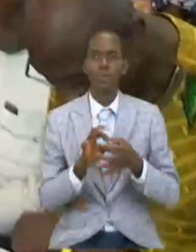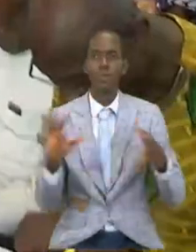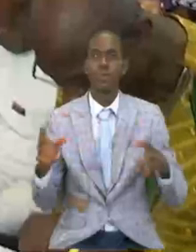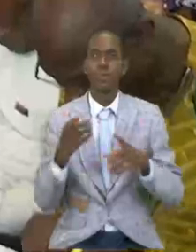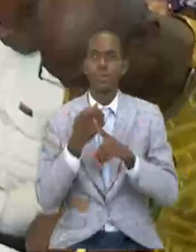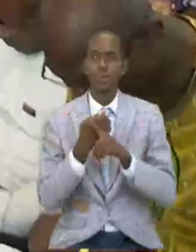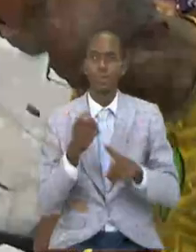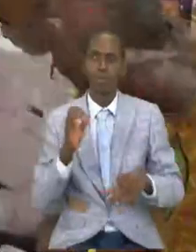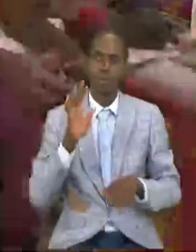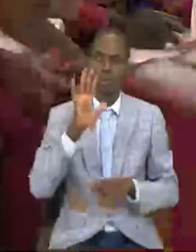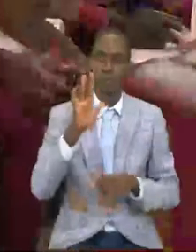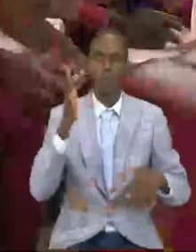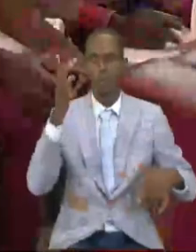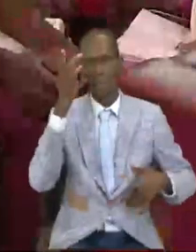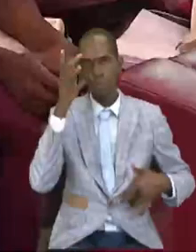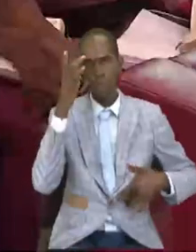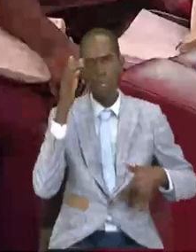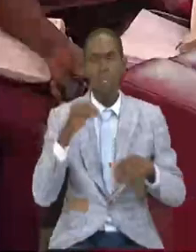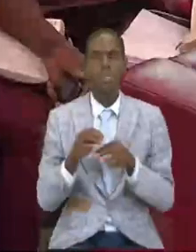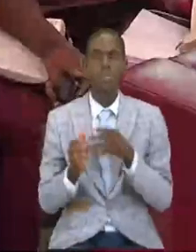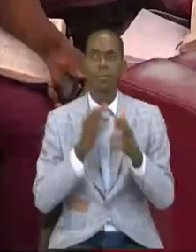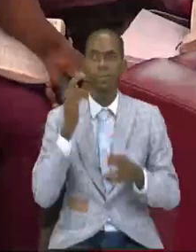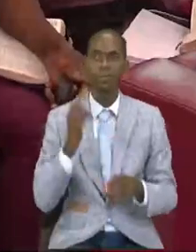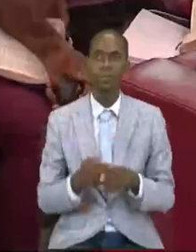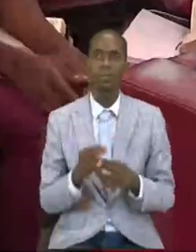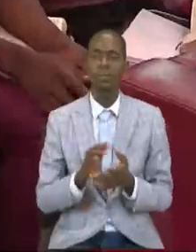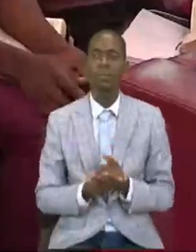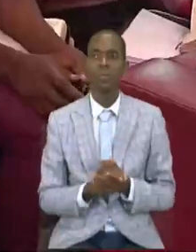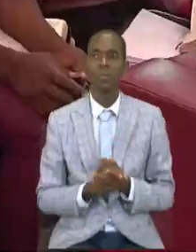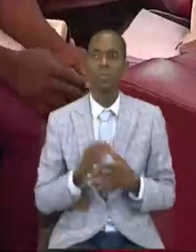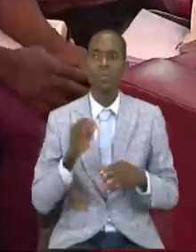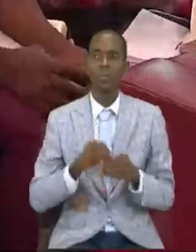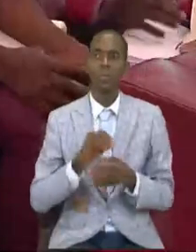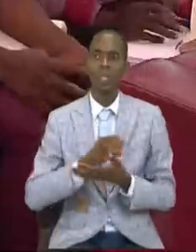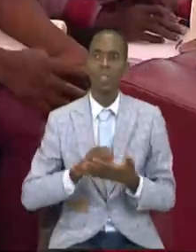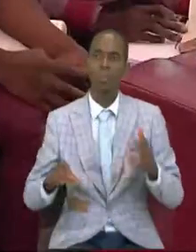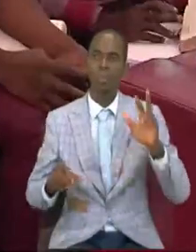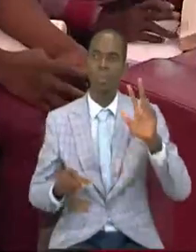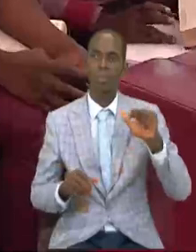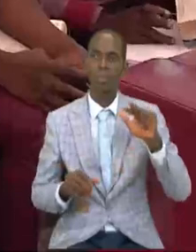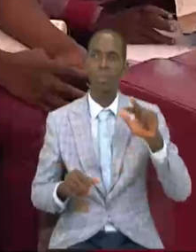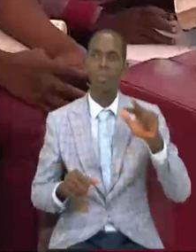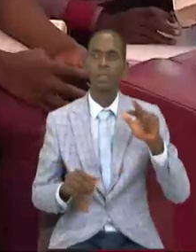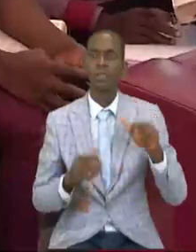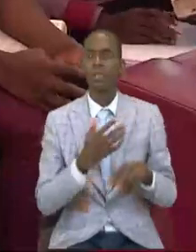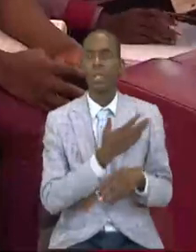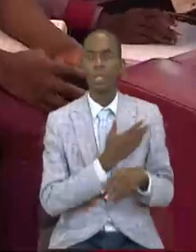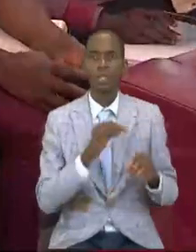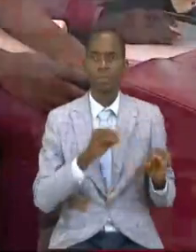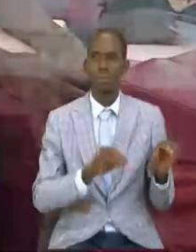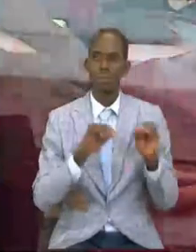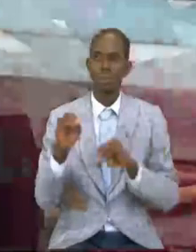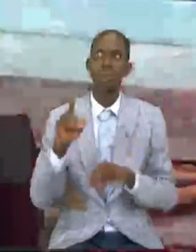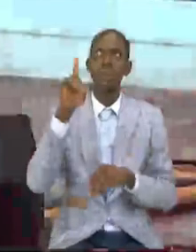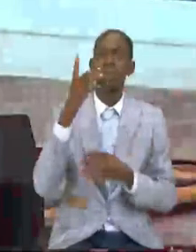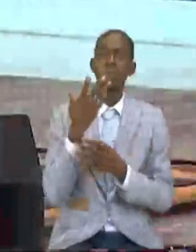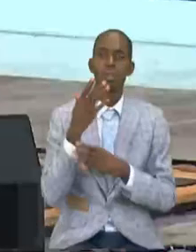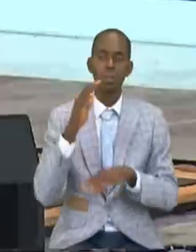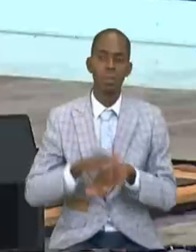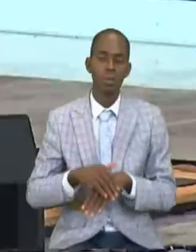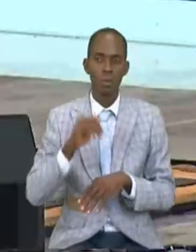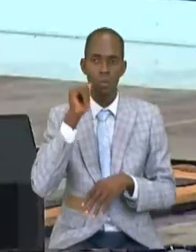Tu es délivré de ton infirmité. Verset 13. Et il lui imposa